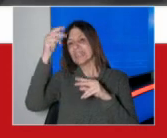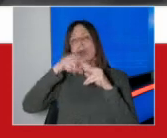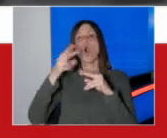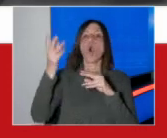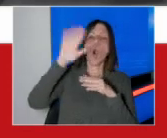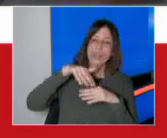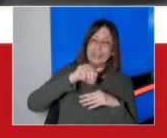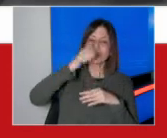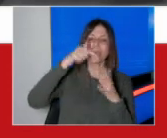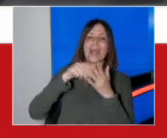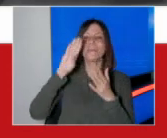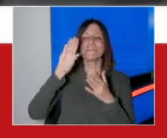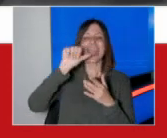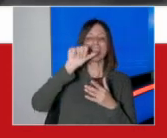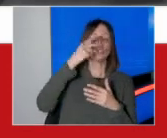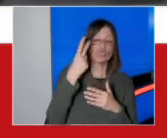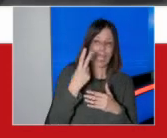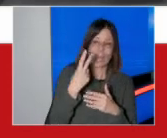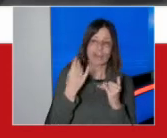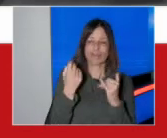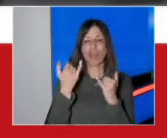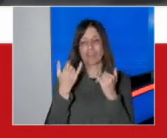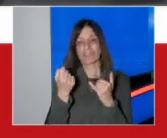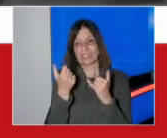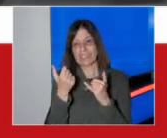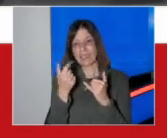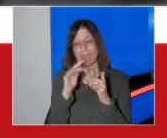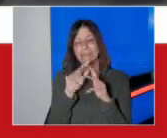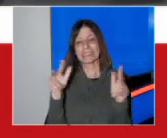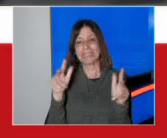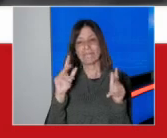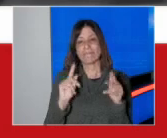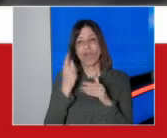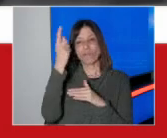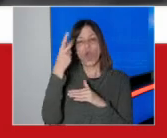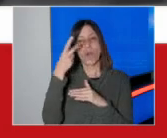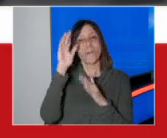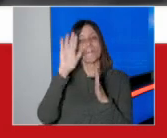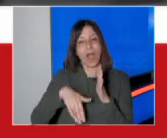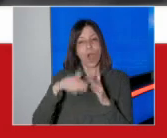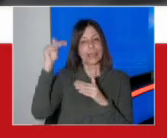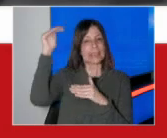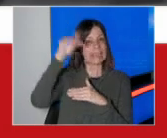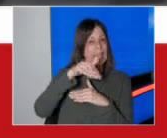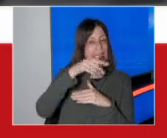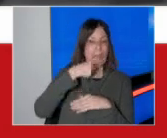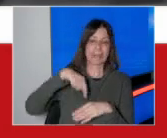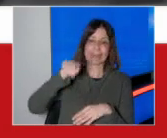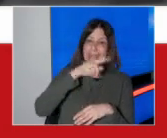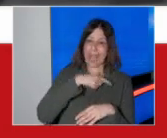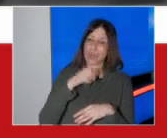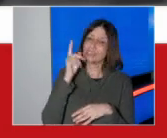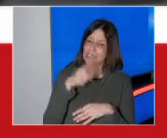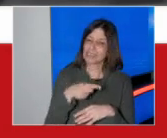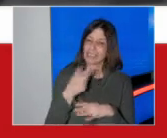סי בגלל ה-BA2, ועכשיו הם קצת במצב די גבוה, פחות ירידה מאיתנו. לכן אני חושב שצריך